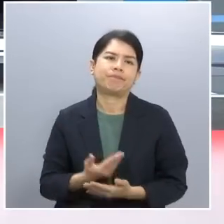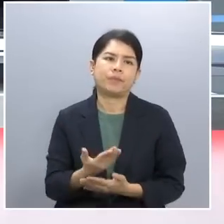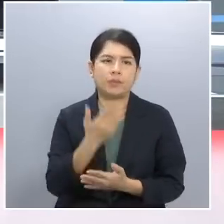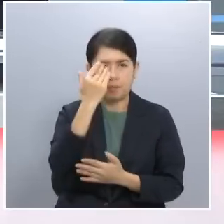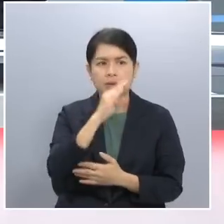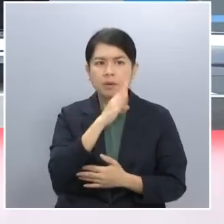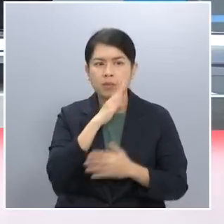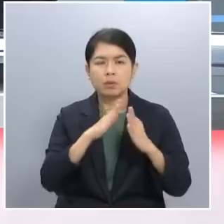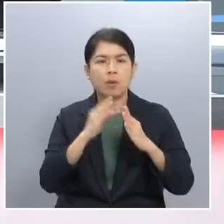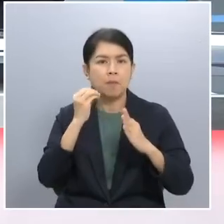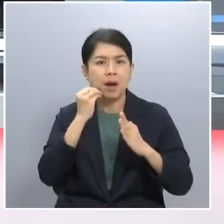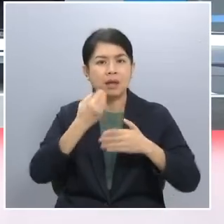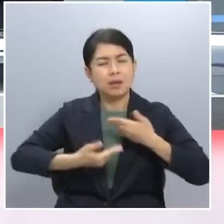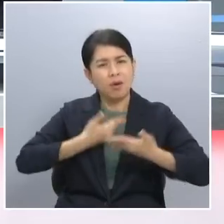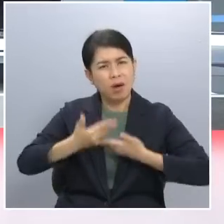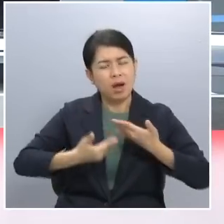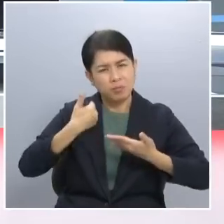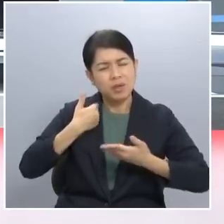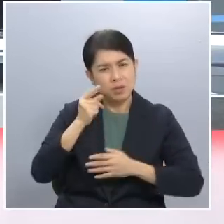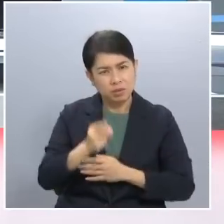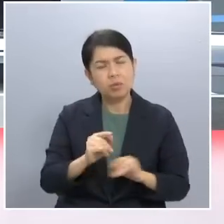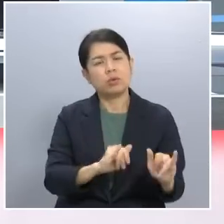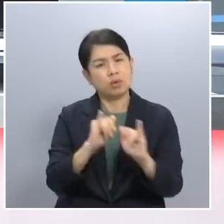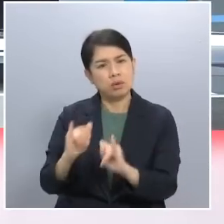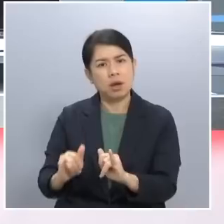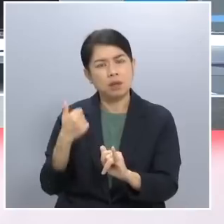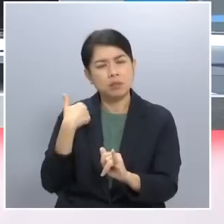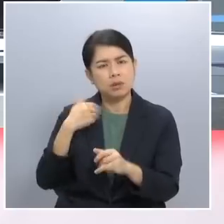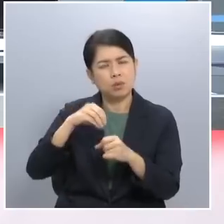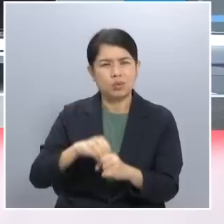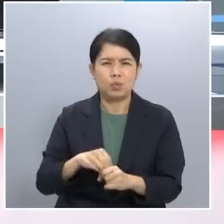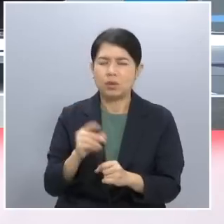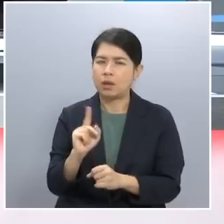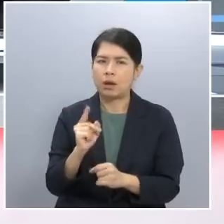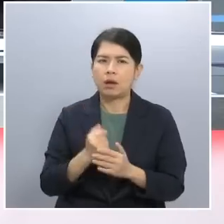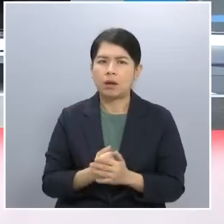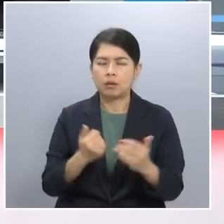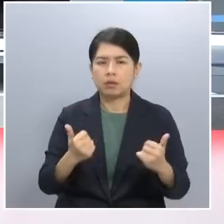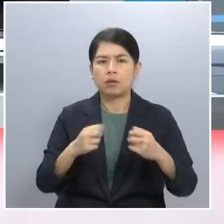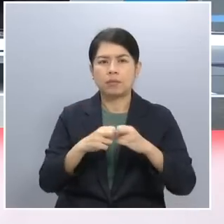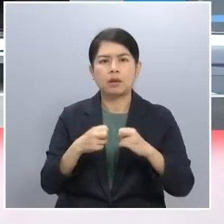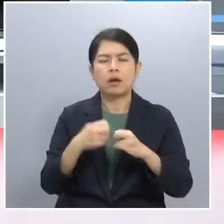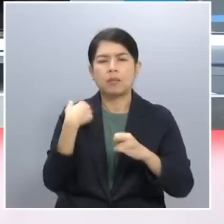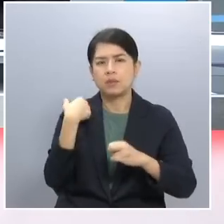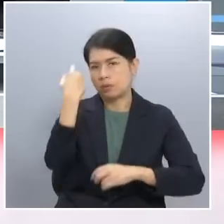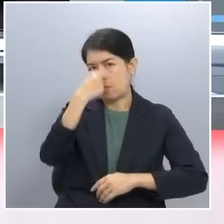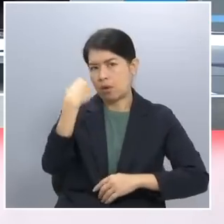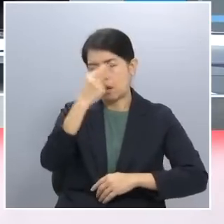ขายแล้ว ใช่ค่ะ แล้วเนี่ยมันเกิดเหตุแบบนี้ขึ้นเนี่ยใครจะรับผิดชอบ